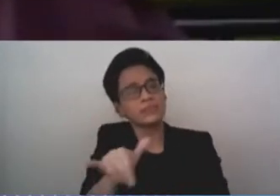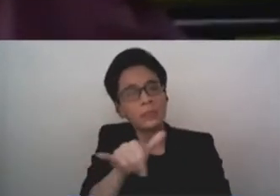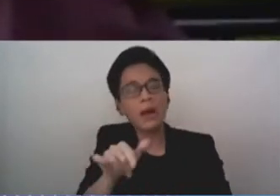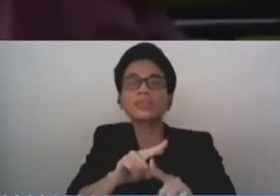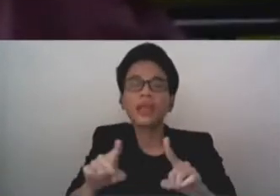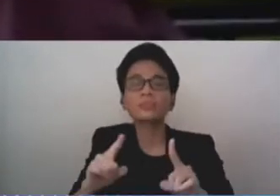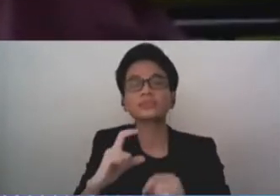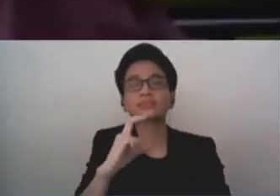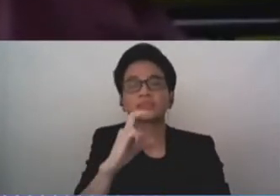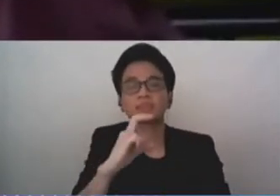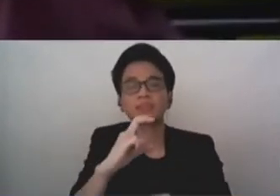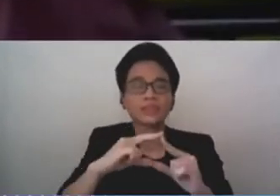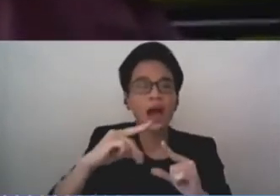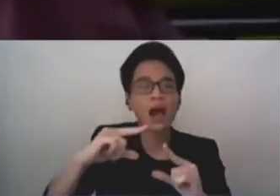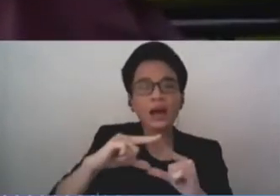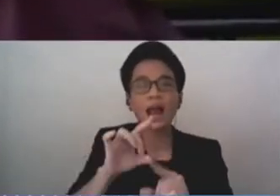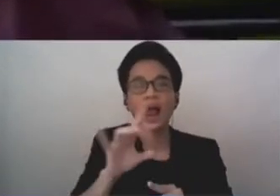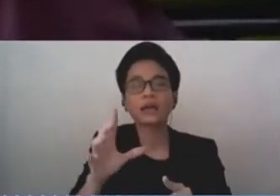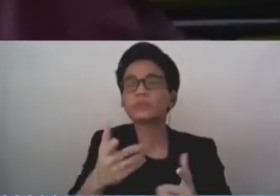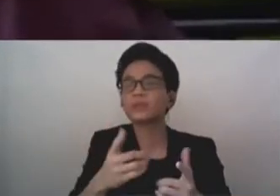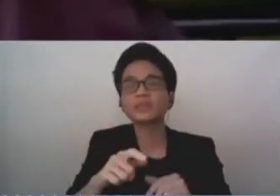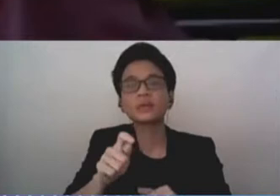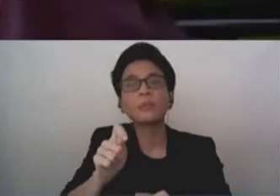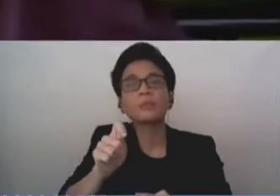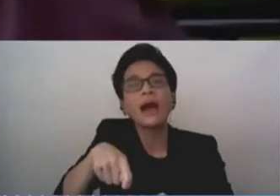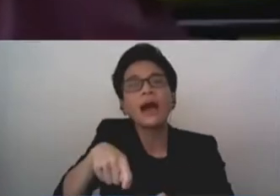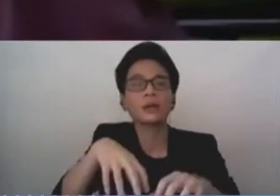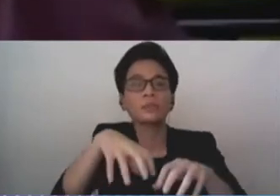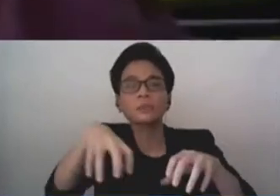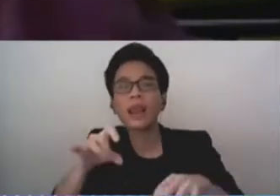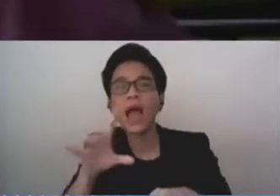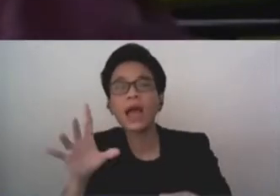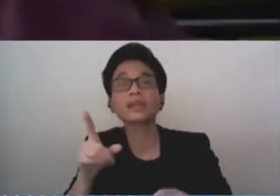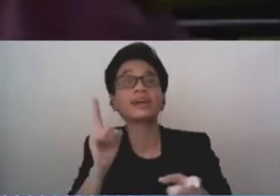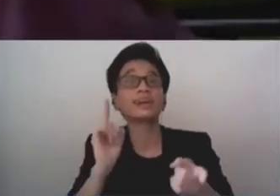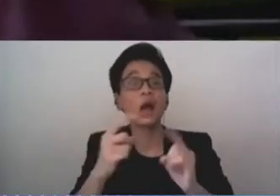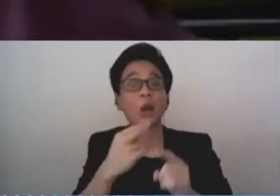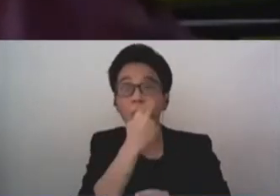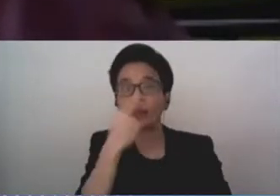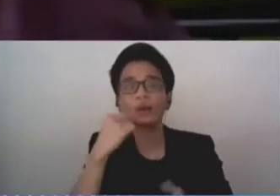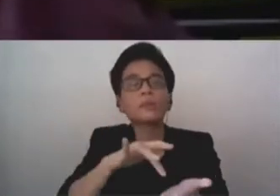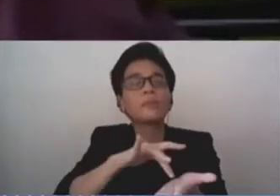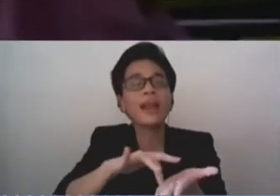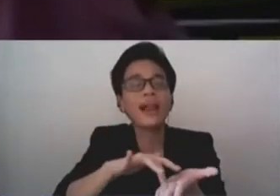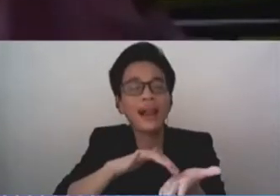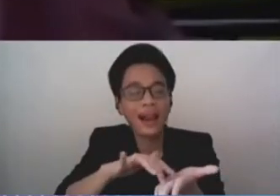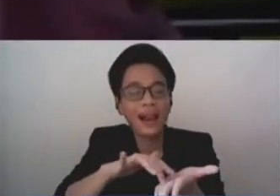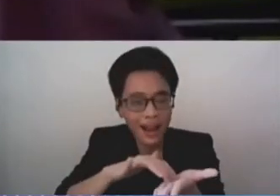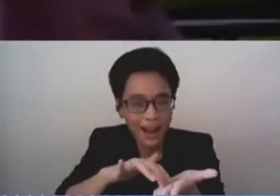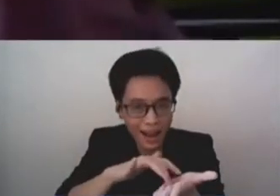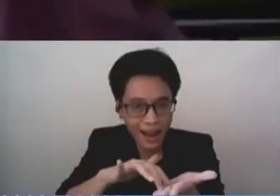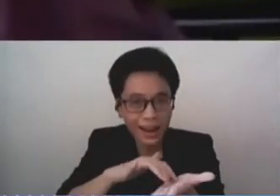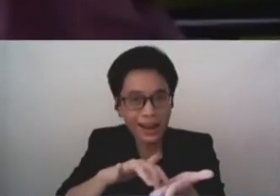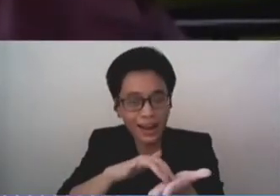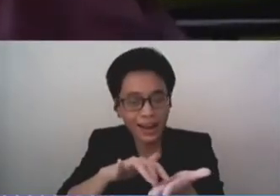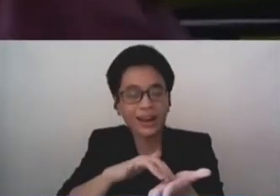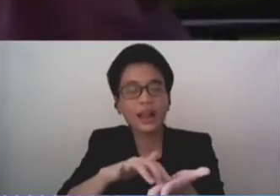ya, dengan Balkis medianya dengan Braille, kemudian dibantu